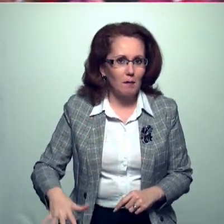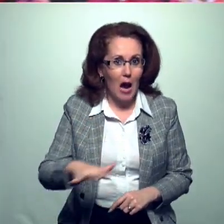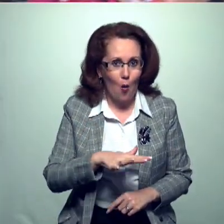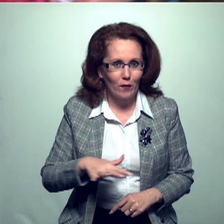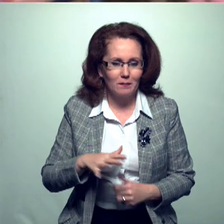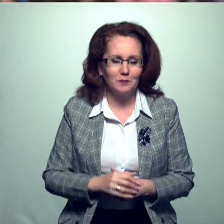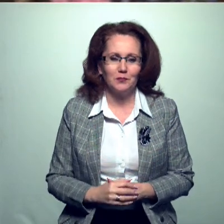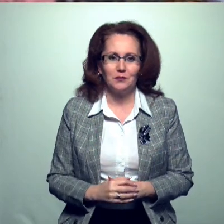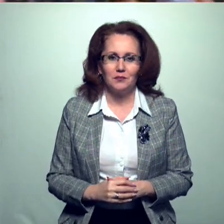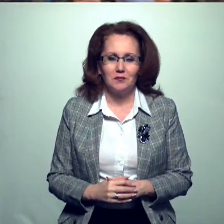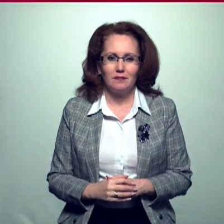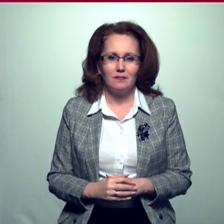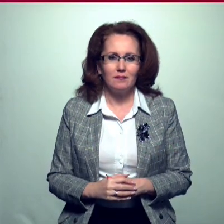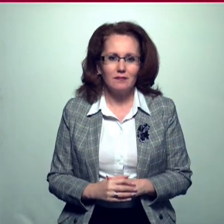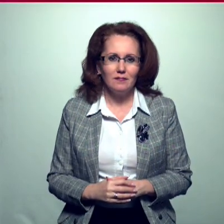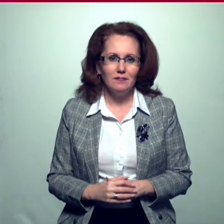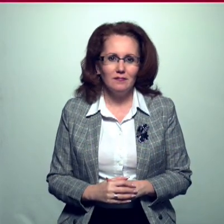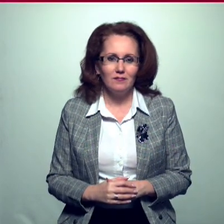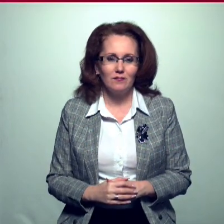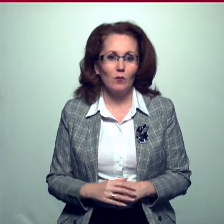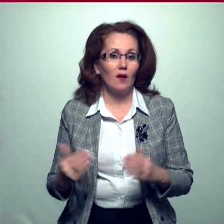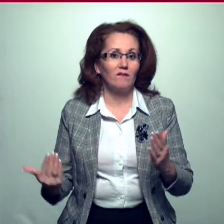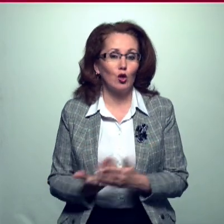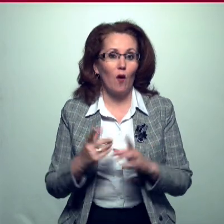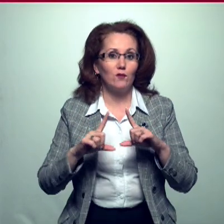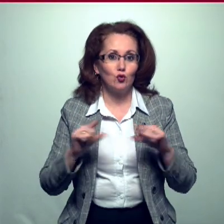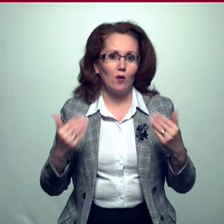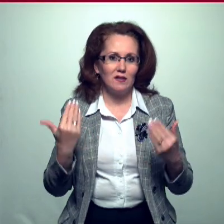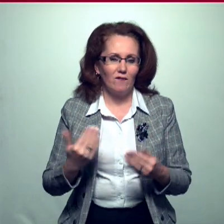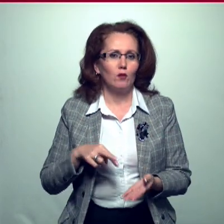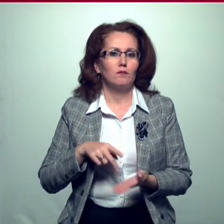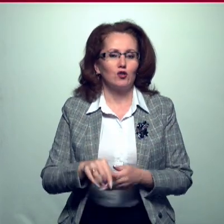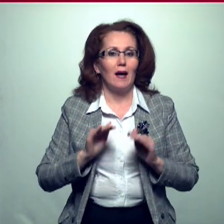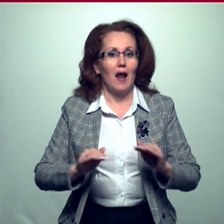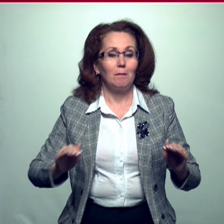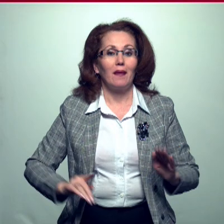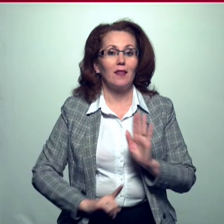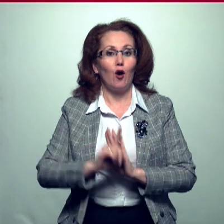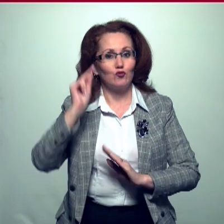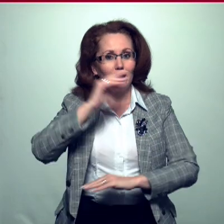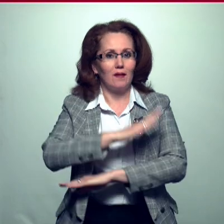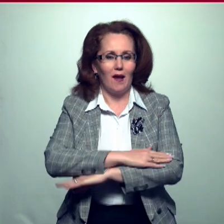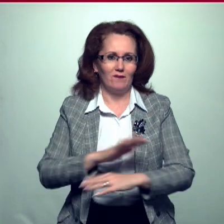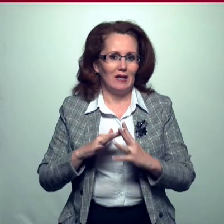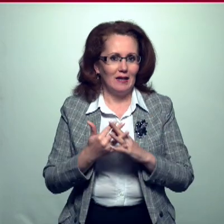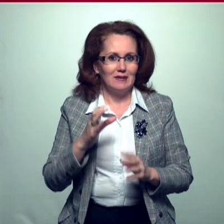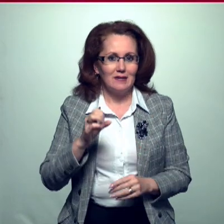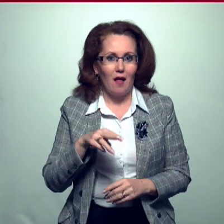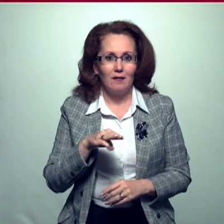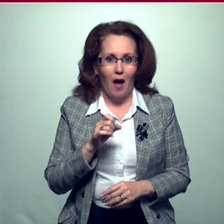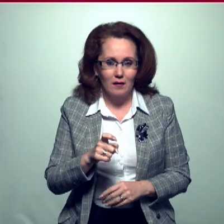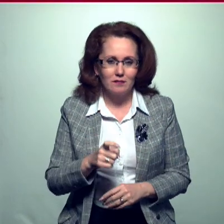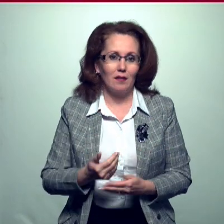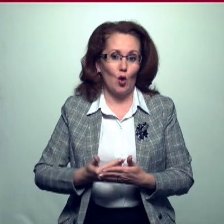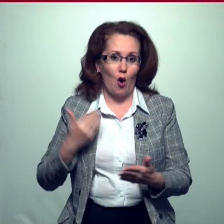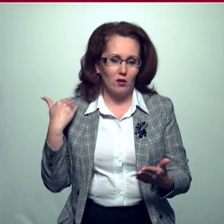Хохряков. Новости. В новую школу сегодня пошли и ученики начальных классов в Силтах. До этого начальная школа